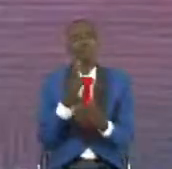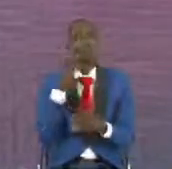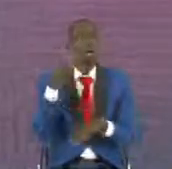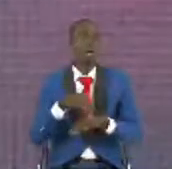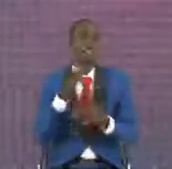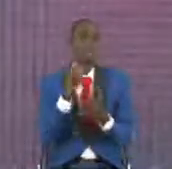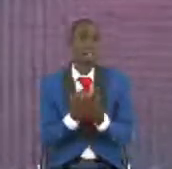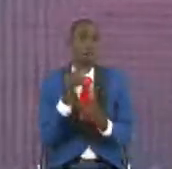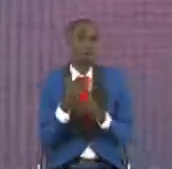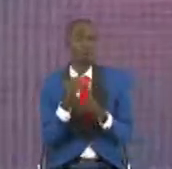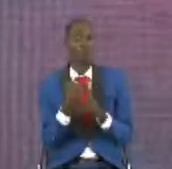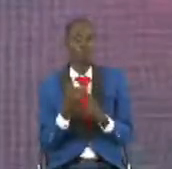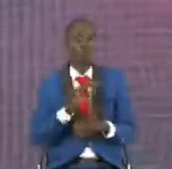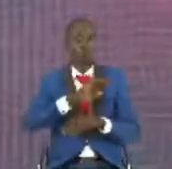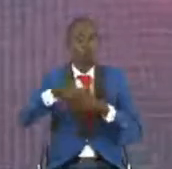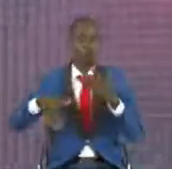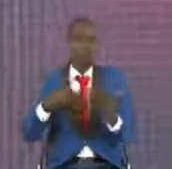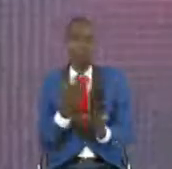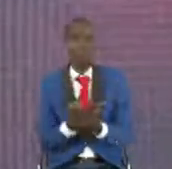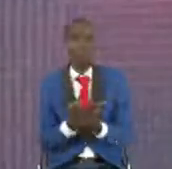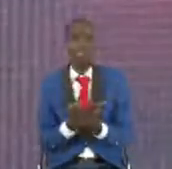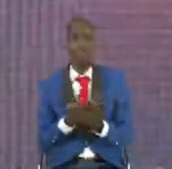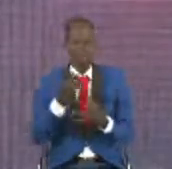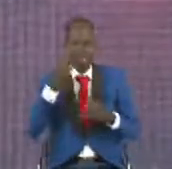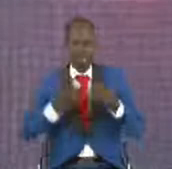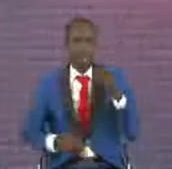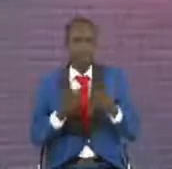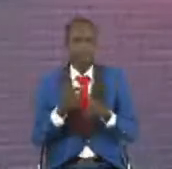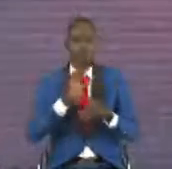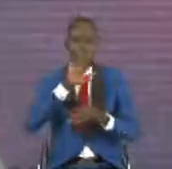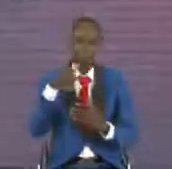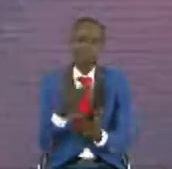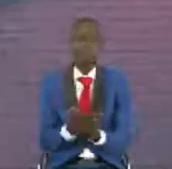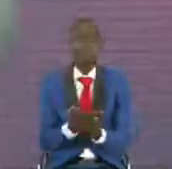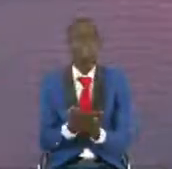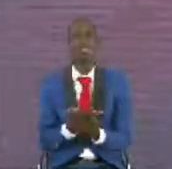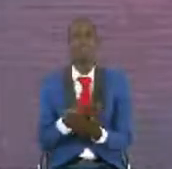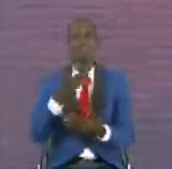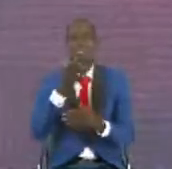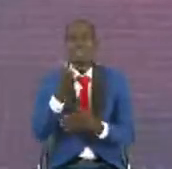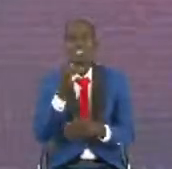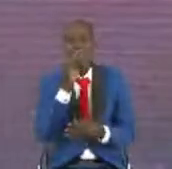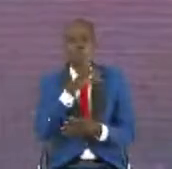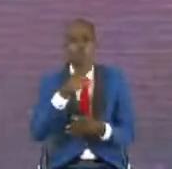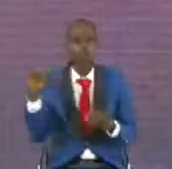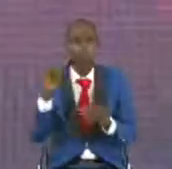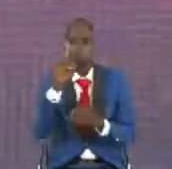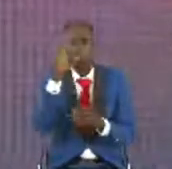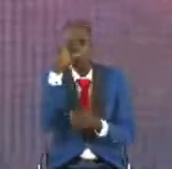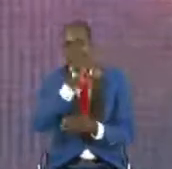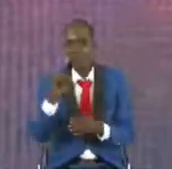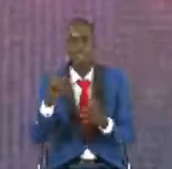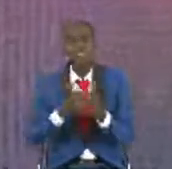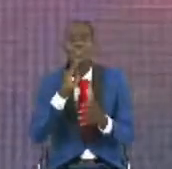Voyez le premier mot, tous. Nous tous. Il n'y a pas d'exception. C'est pour